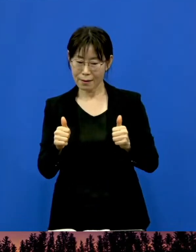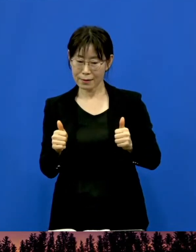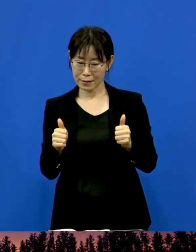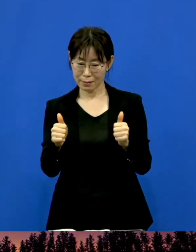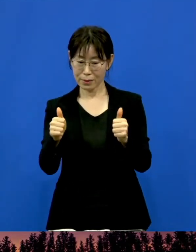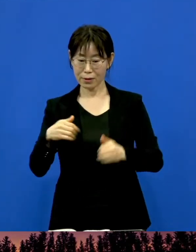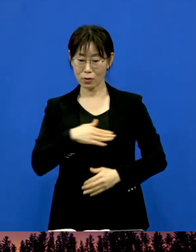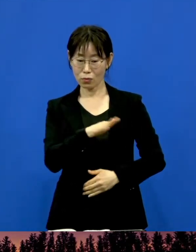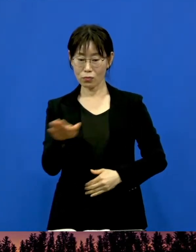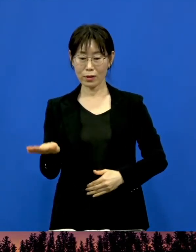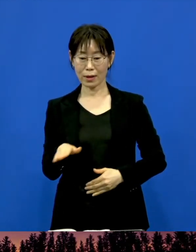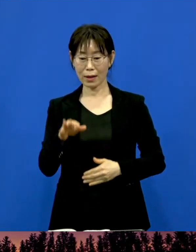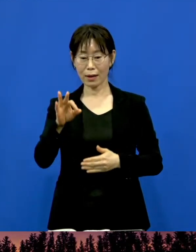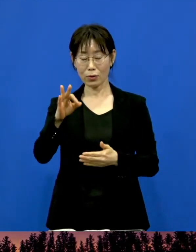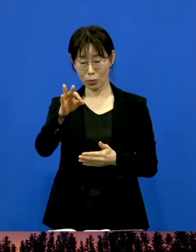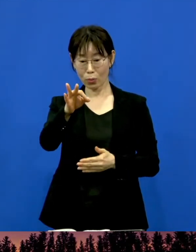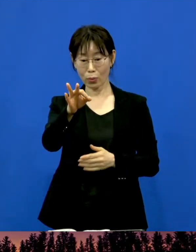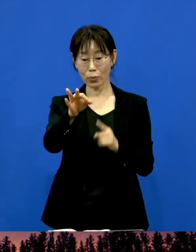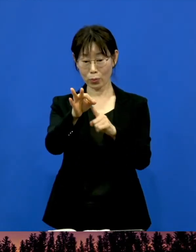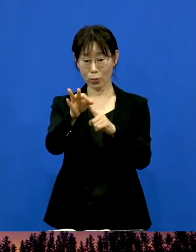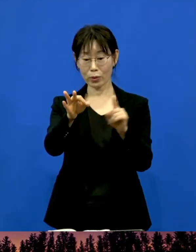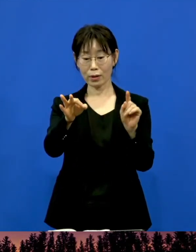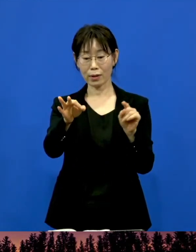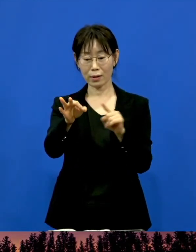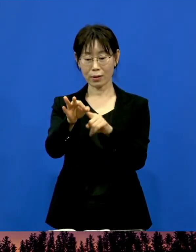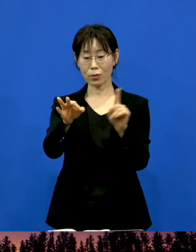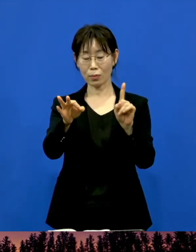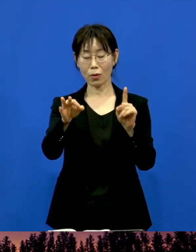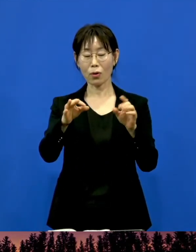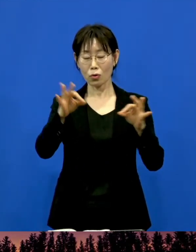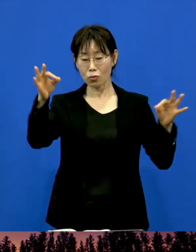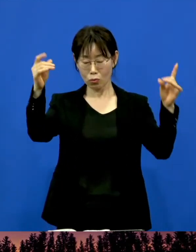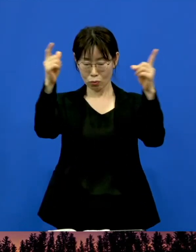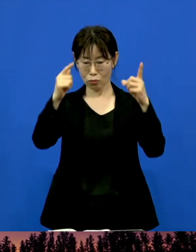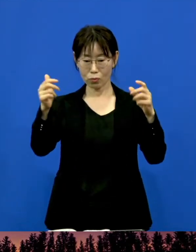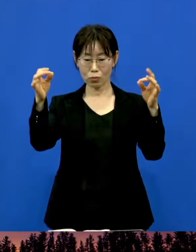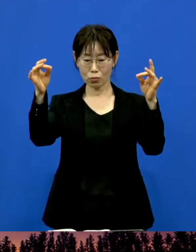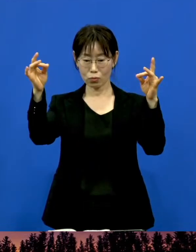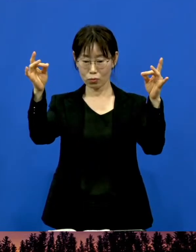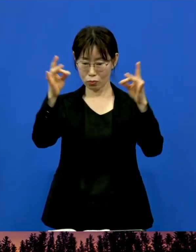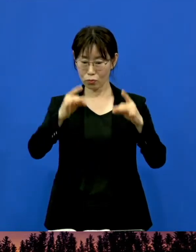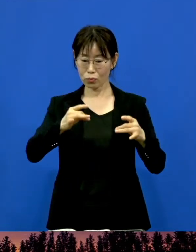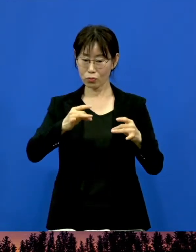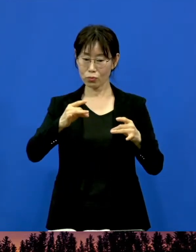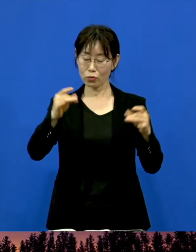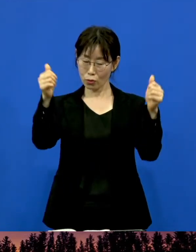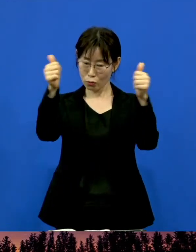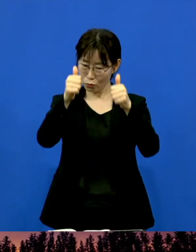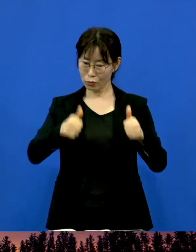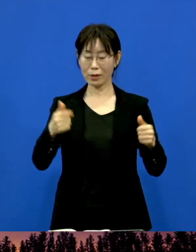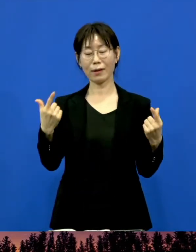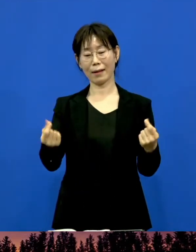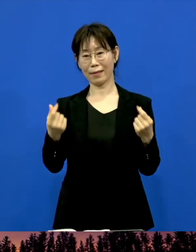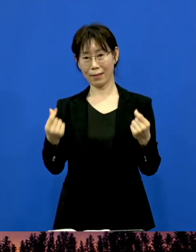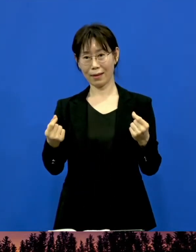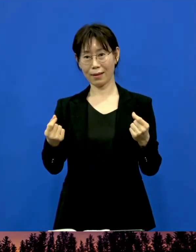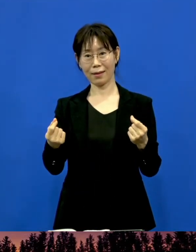잠시도 쉬지 못하게 해요. 이 쉼이 없는 삶이 피곤한 것입니다. 그래서 욕망이 강할수록 분주해지는